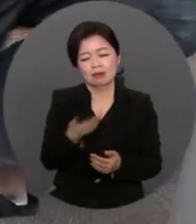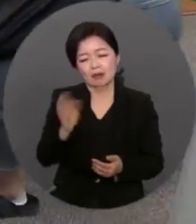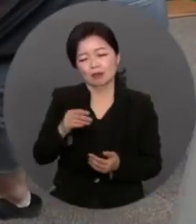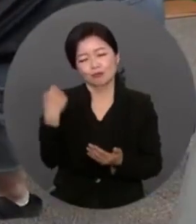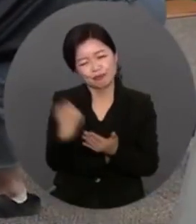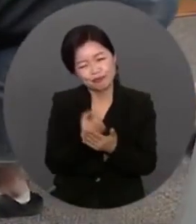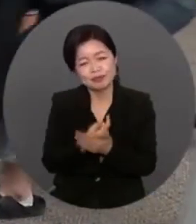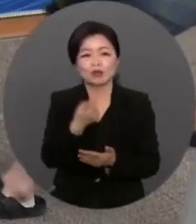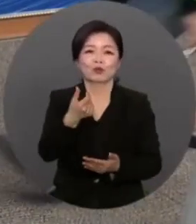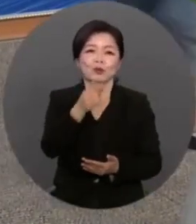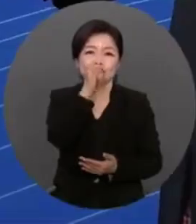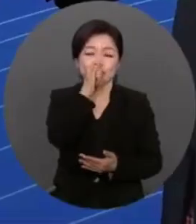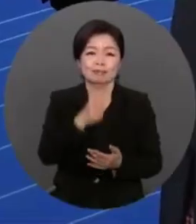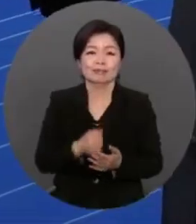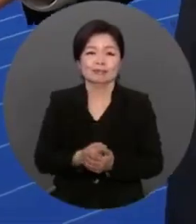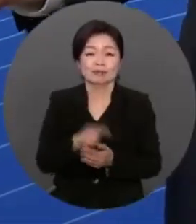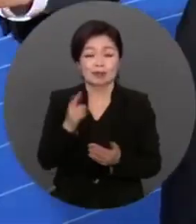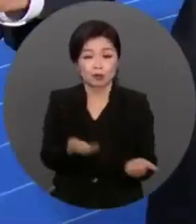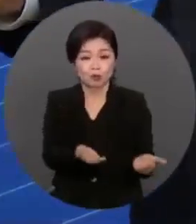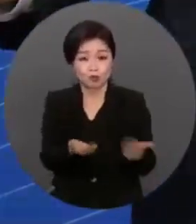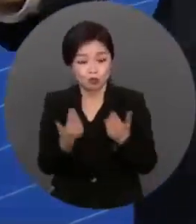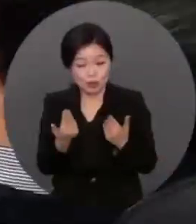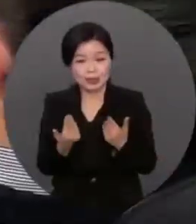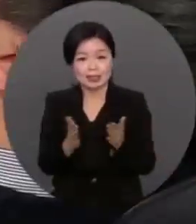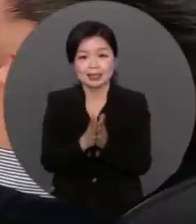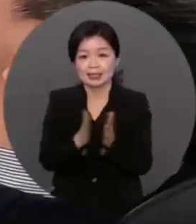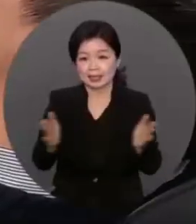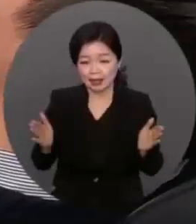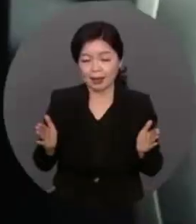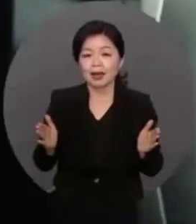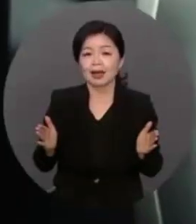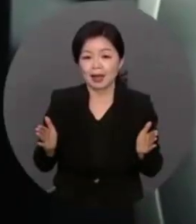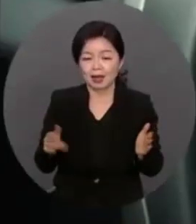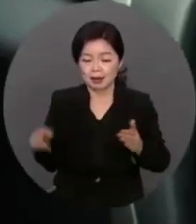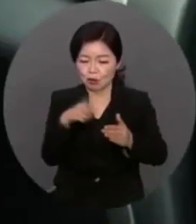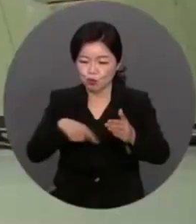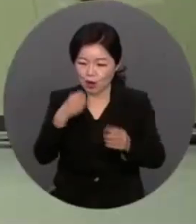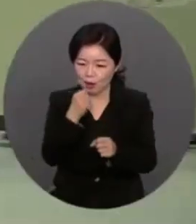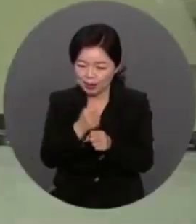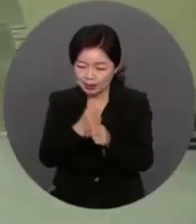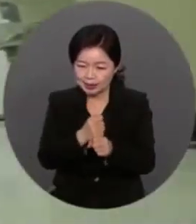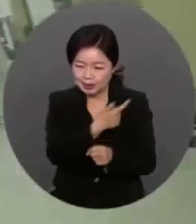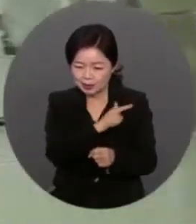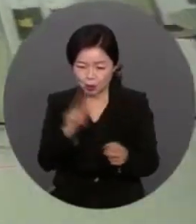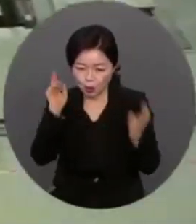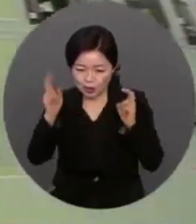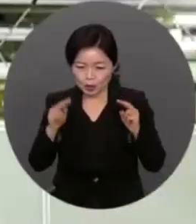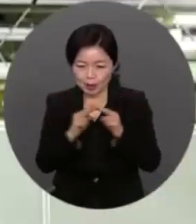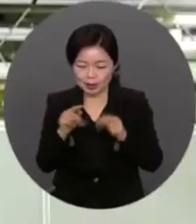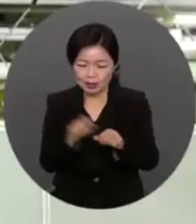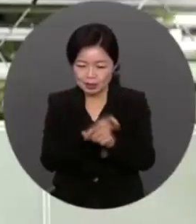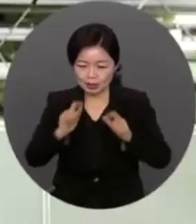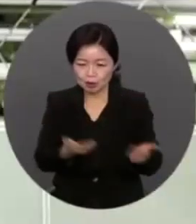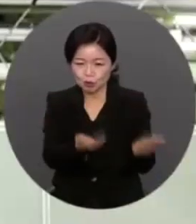있습니다. 미래차 국가산단 유치라는 큰 산을 넘은 광주시. 미래차 소부장 선도기업 유치와 반도체 특화단지 유치라는